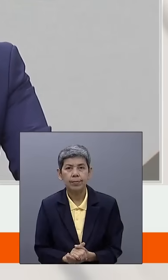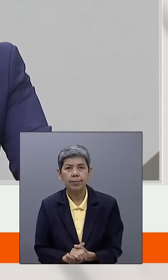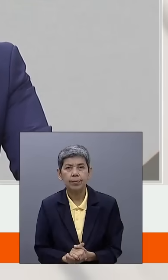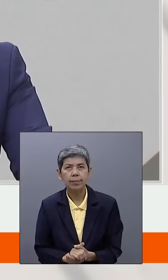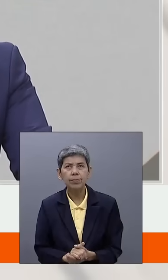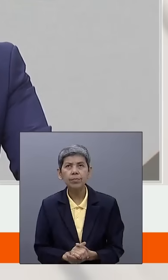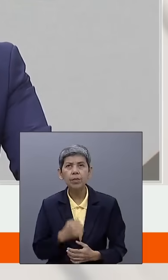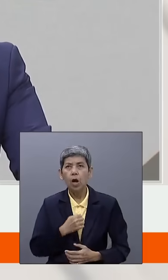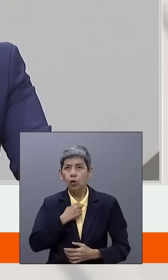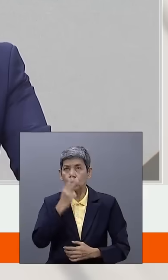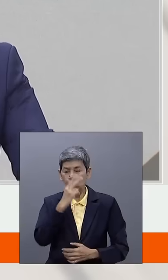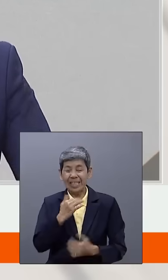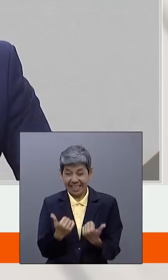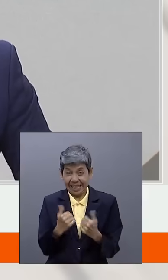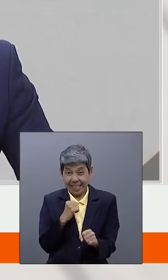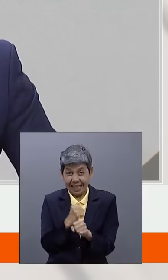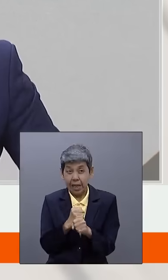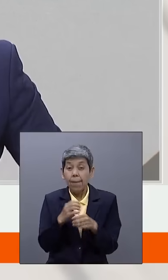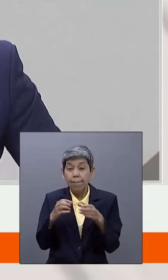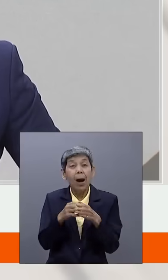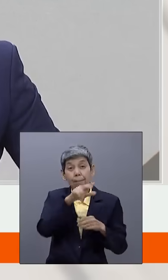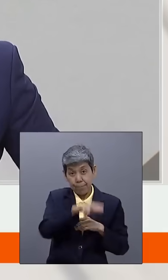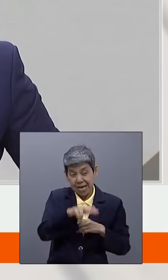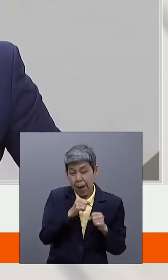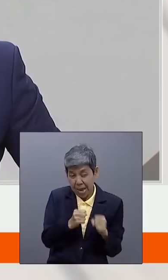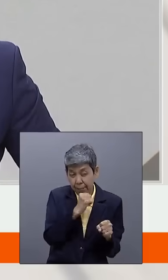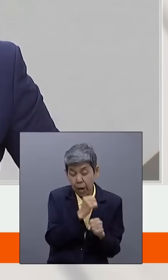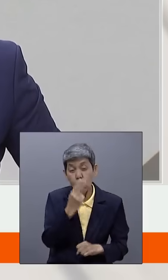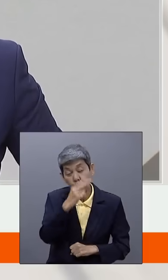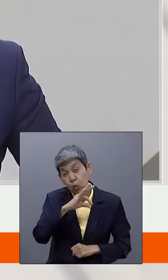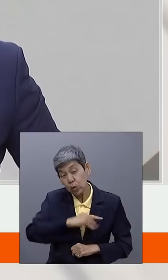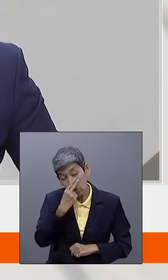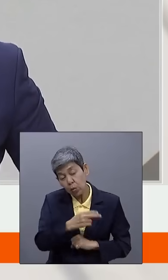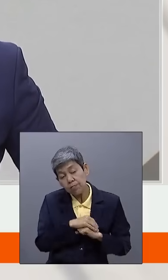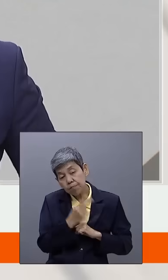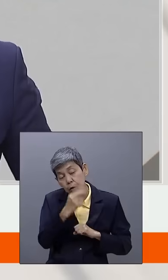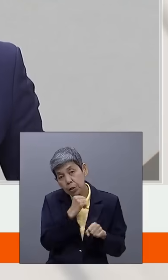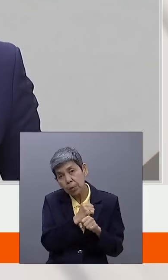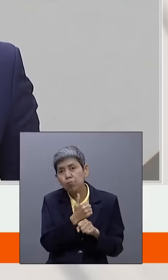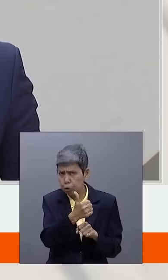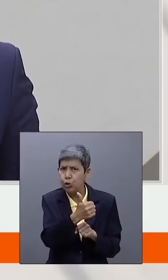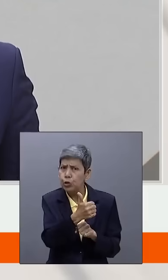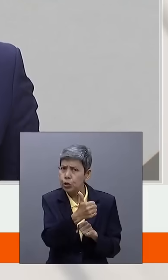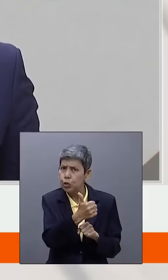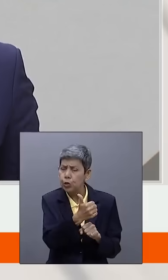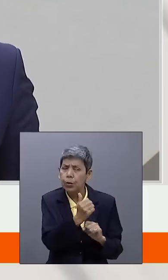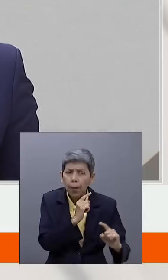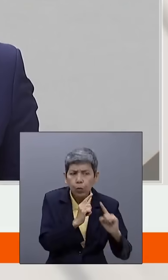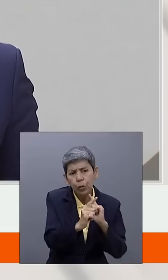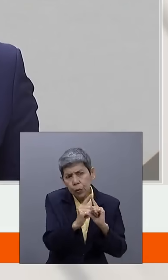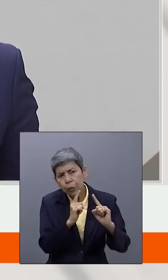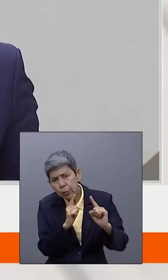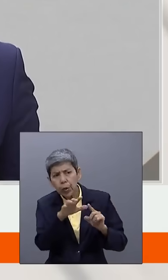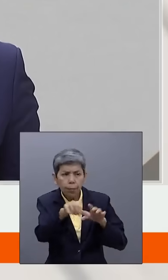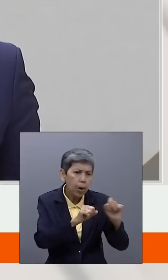เพราะสิ่งที่พยายามทำอยู่ของพรรคเพื่อไทยเนี่ยส่วนตัวผมคิดว่ามาค่อนข้างถูกทางนะครับเ